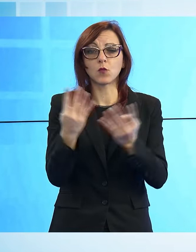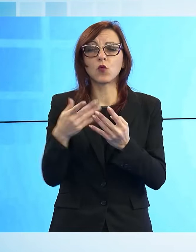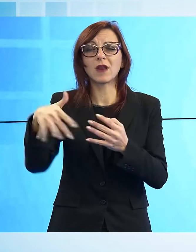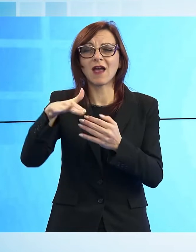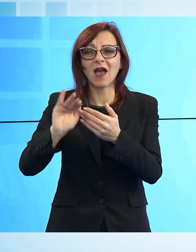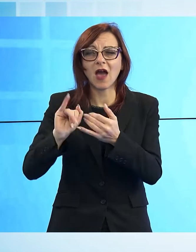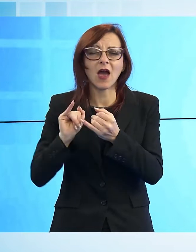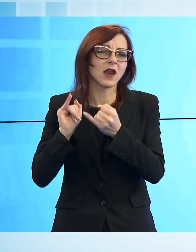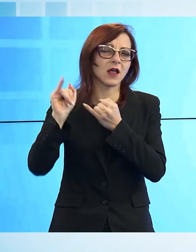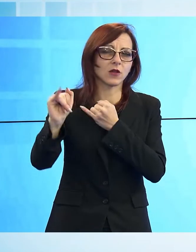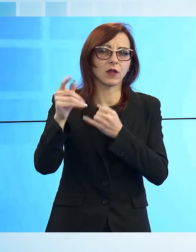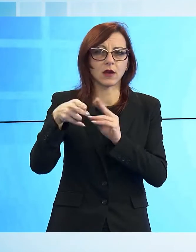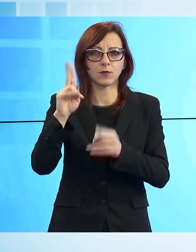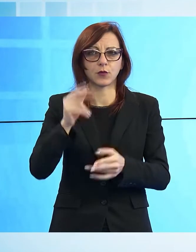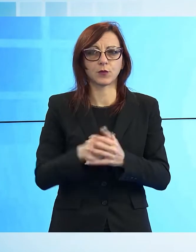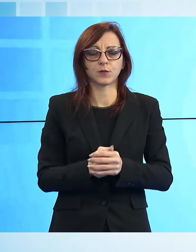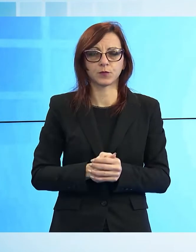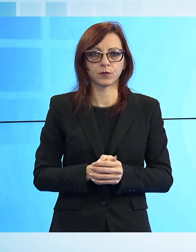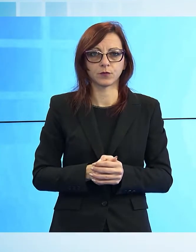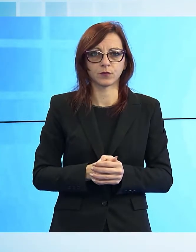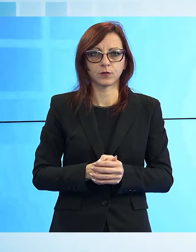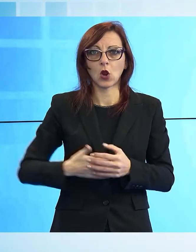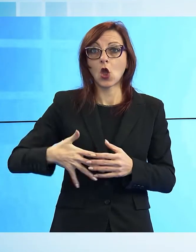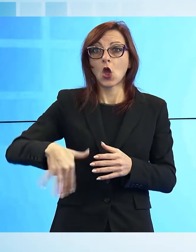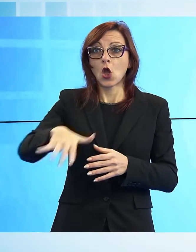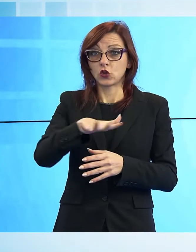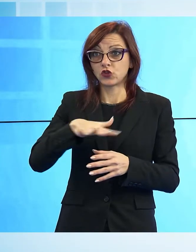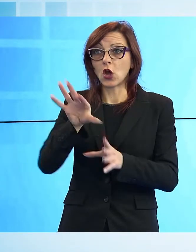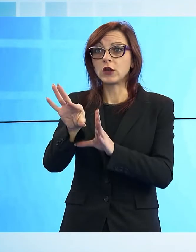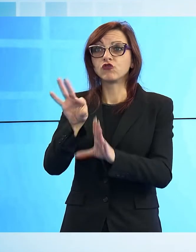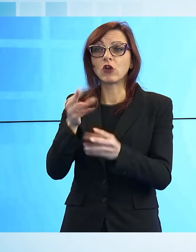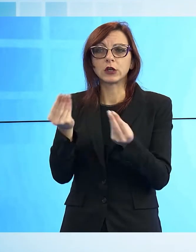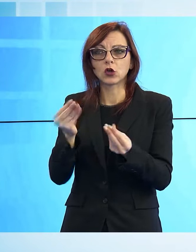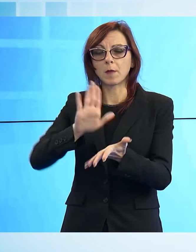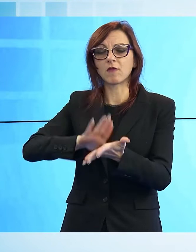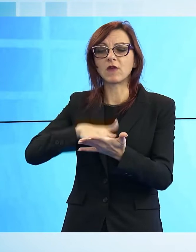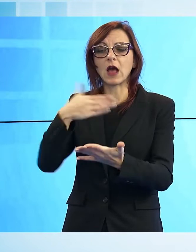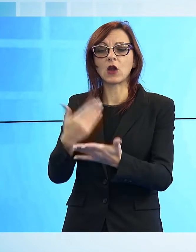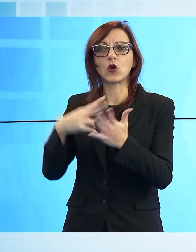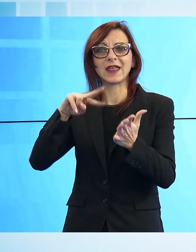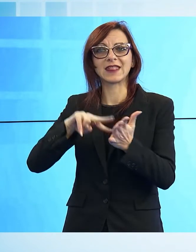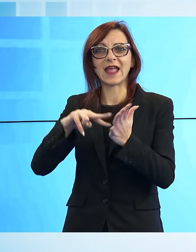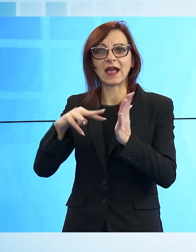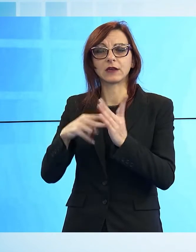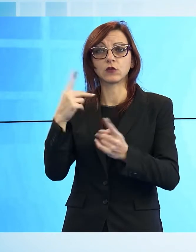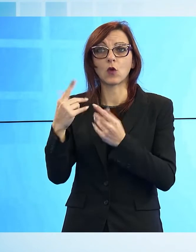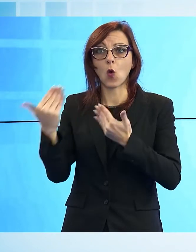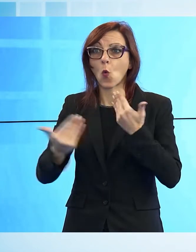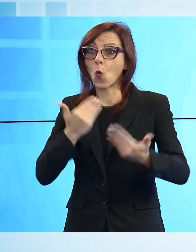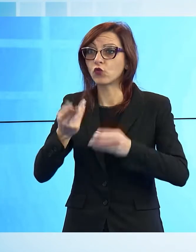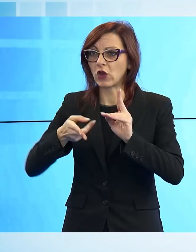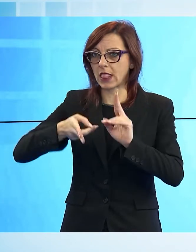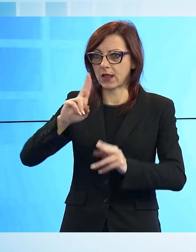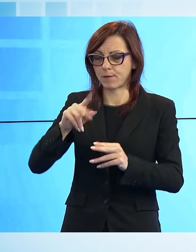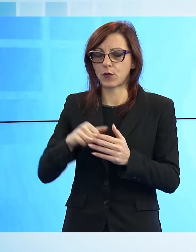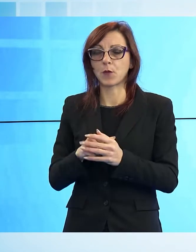distanti. Le zone sono state scelte sulla base di una valutazione anche tecnica di quelle che erano le situazioni più urgenti e anche sulla